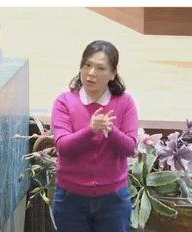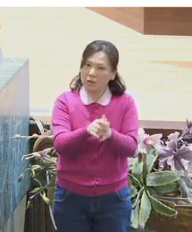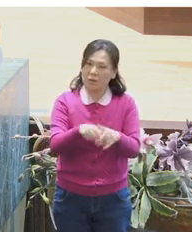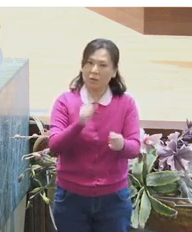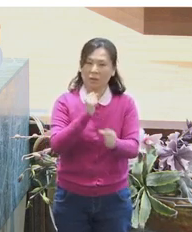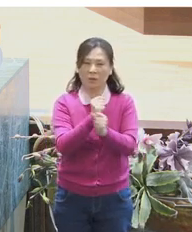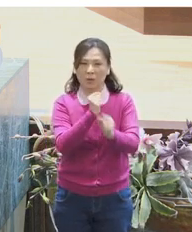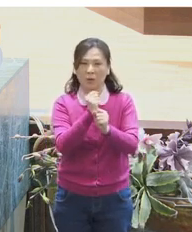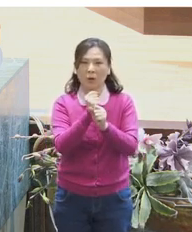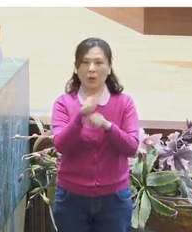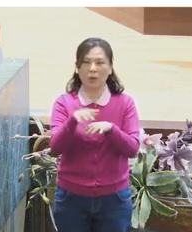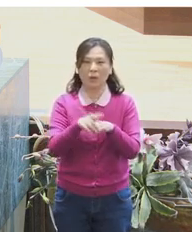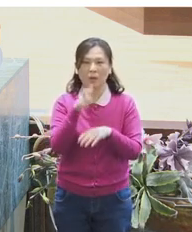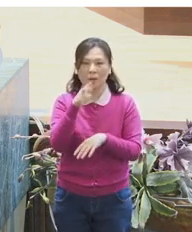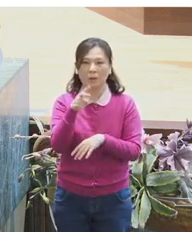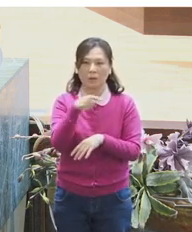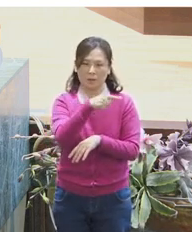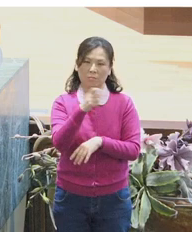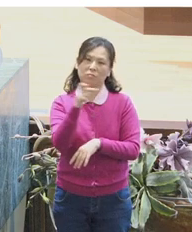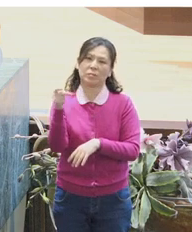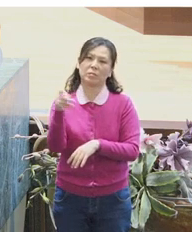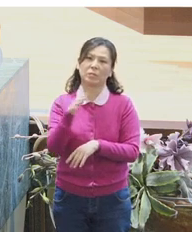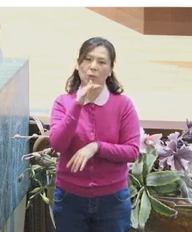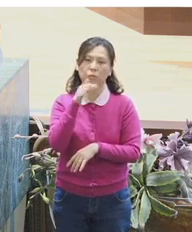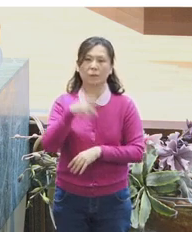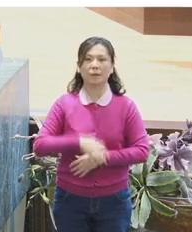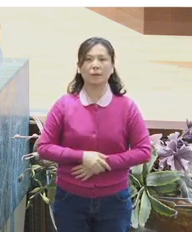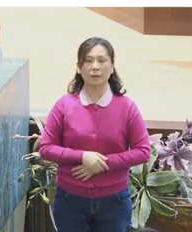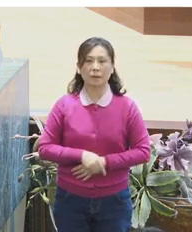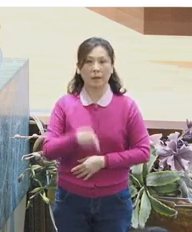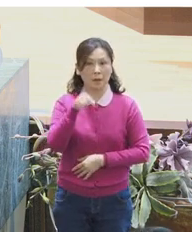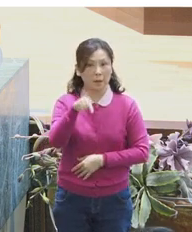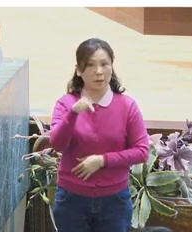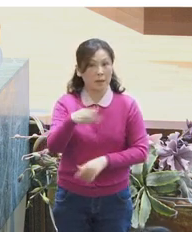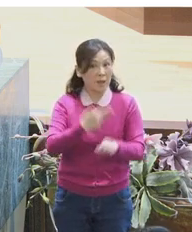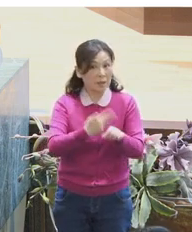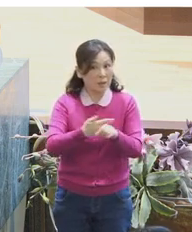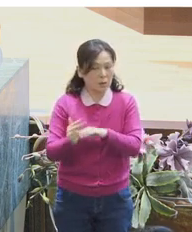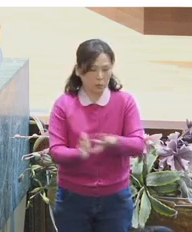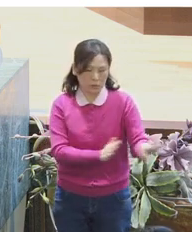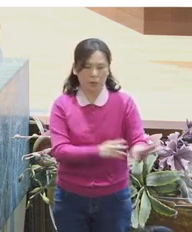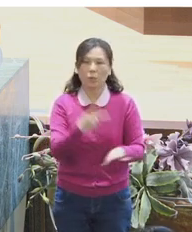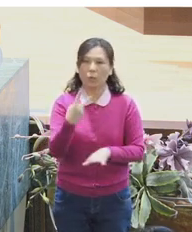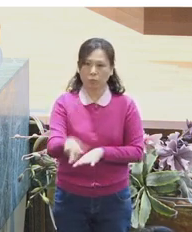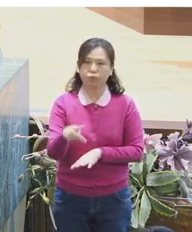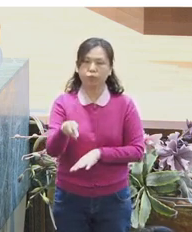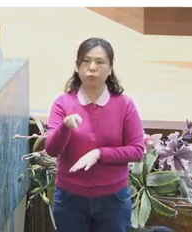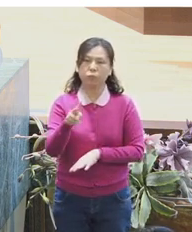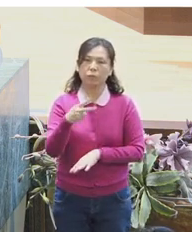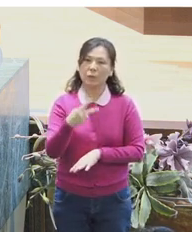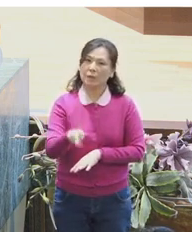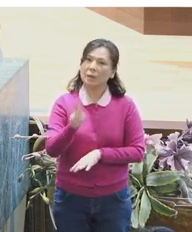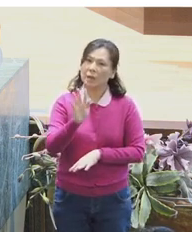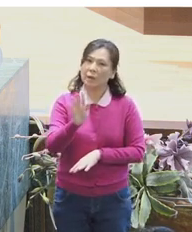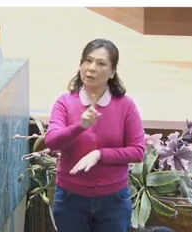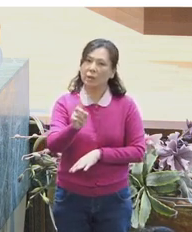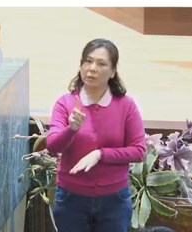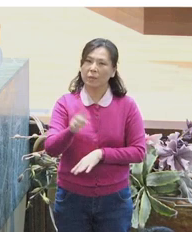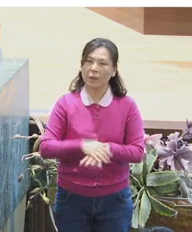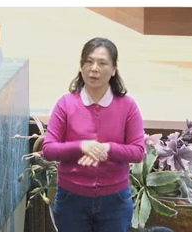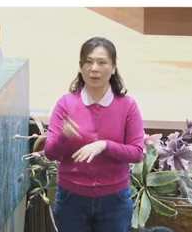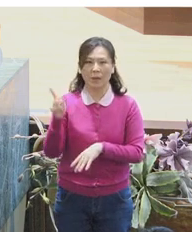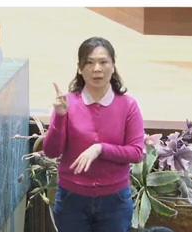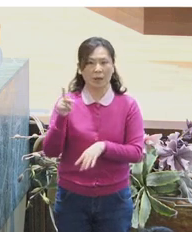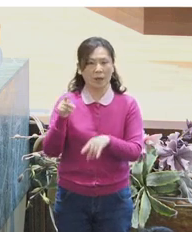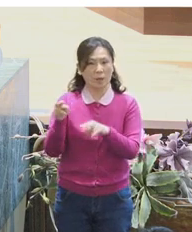nerd politics。好，那这个 tech poll 就是它其实不是只是技术，它也是这些人也是关心这些所谓的资讯宅，